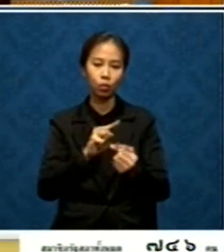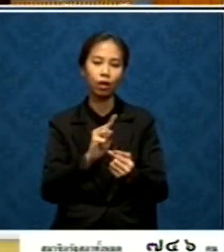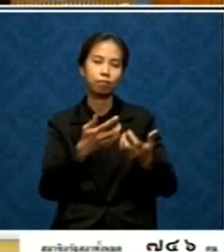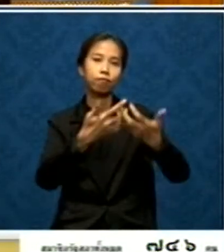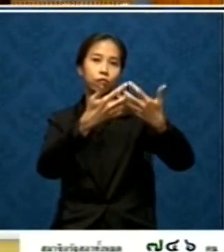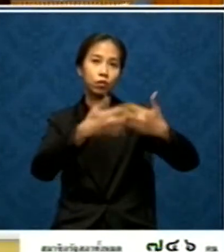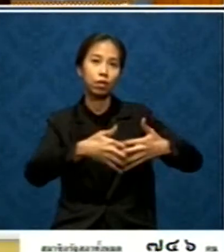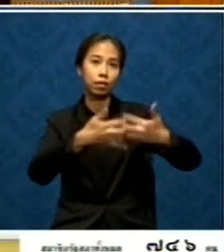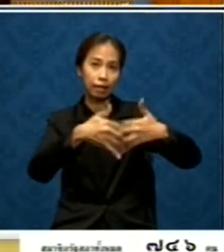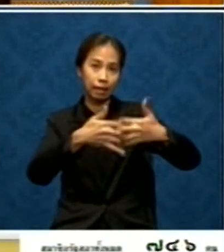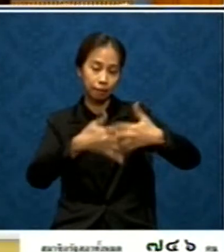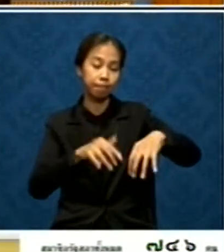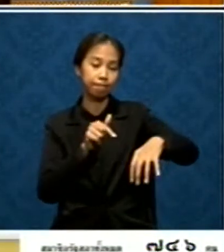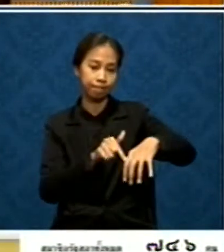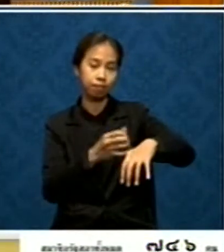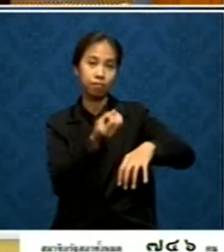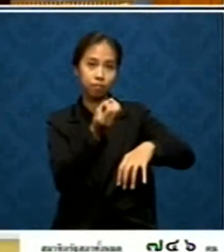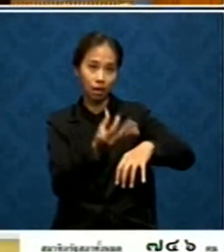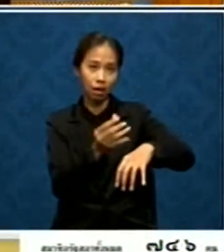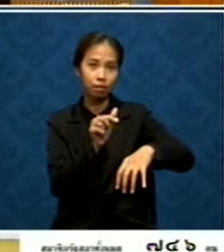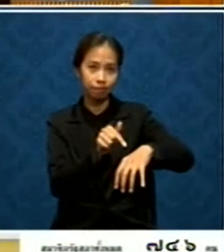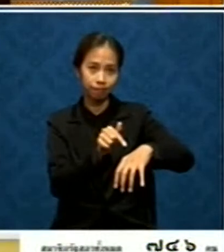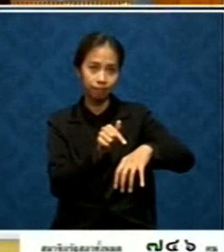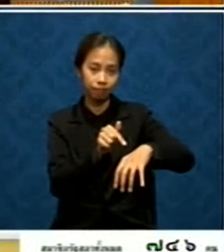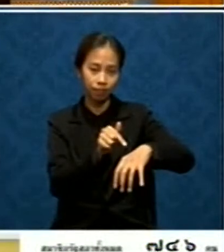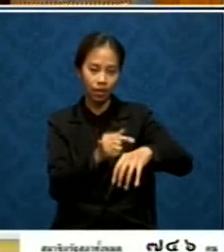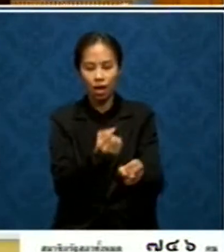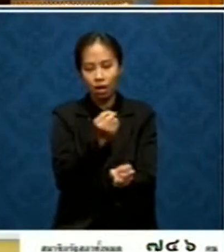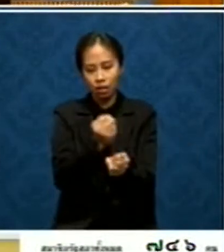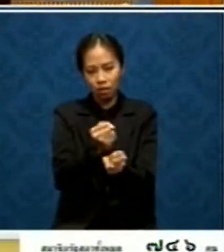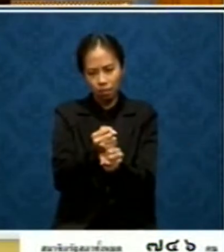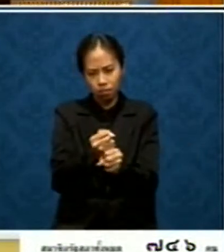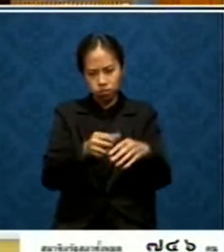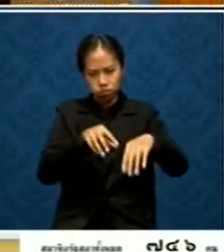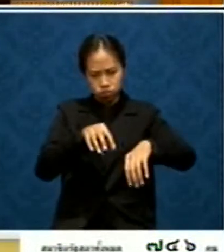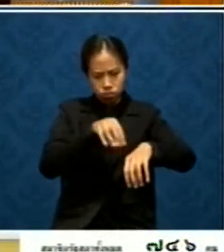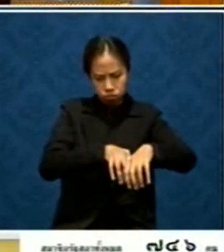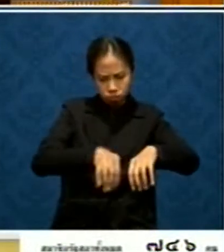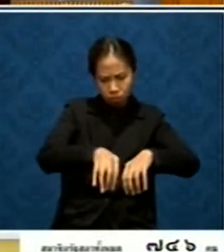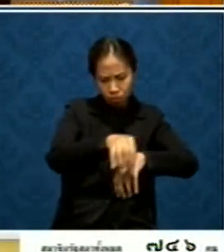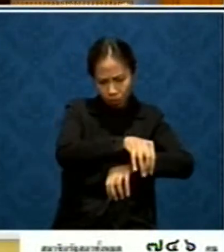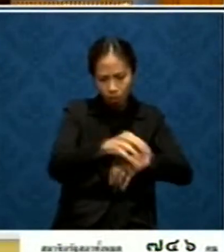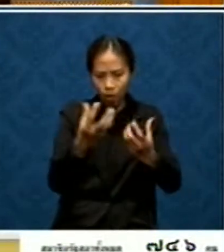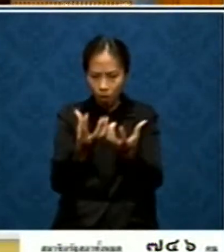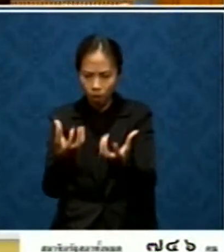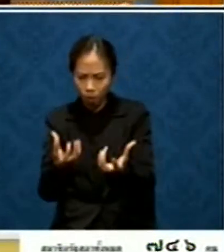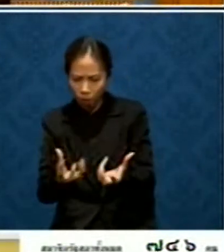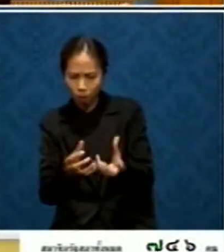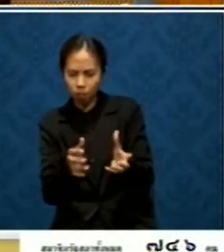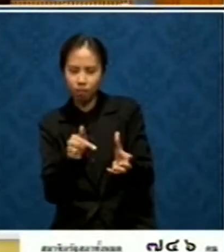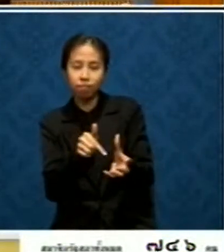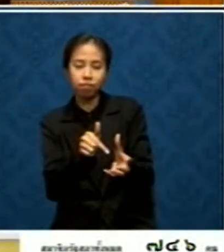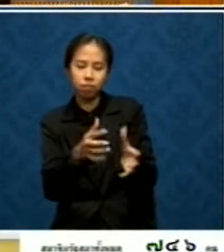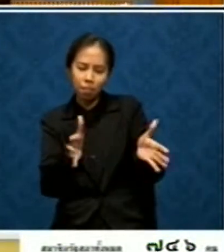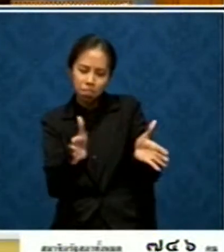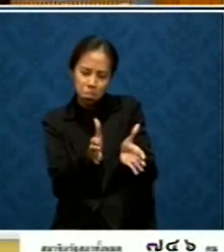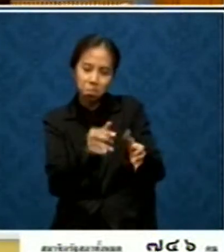รมและมีลักษณะกระจุกตัวอยู่ไม่กี่หมวดสินค้าในปัจจุ